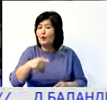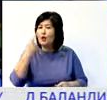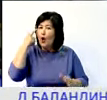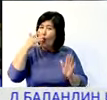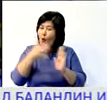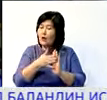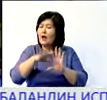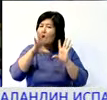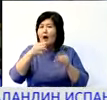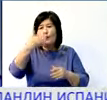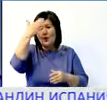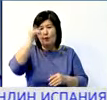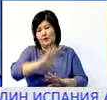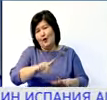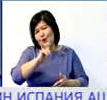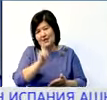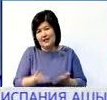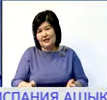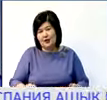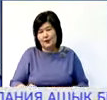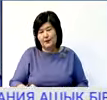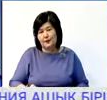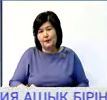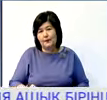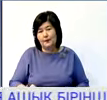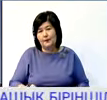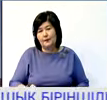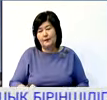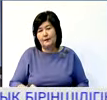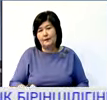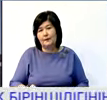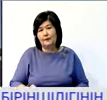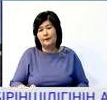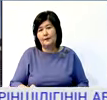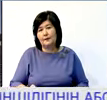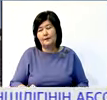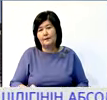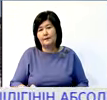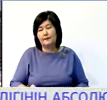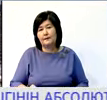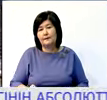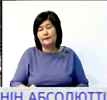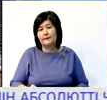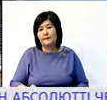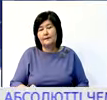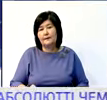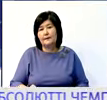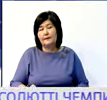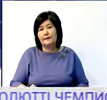ұғынуы, хәм ұмытпауы тиіс. Айнұр Тұңшпаева, Алпамыс Әшербеков, Төреған Қожахметов, Қызылорда телеарнасы.